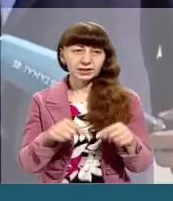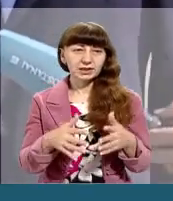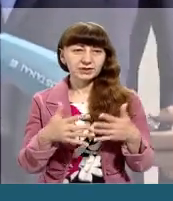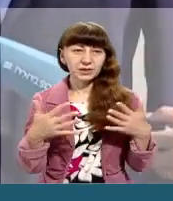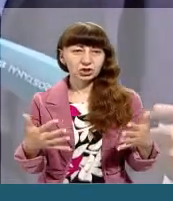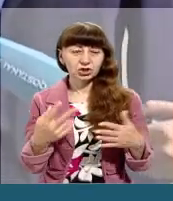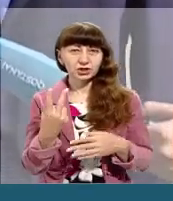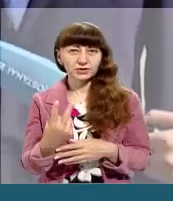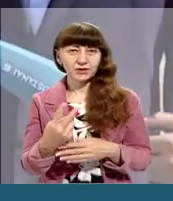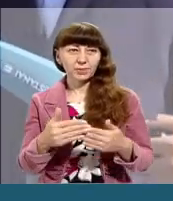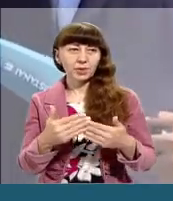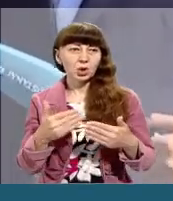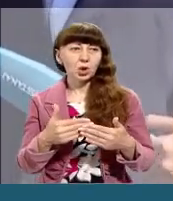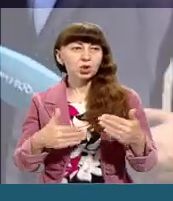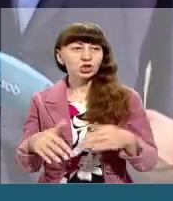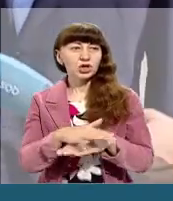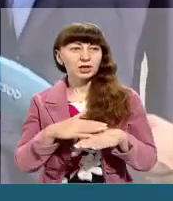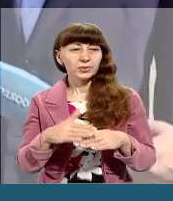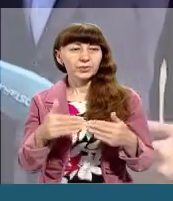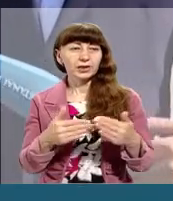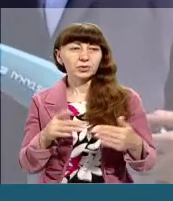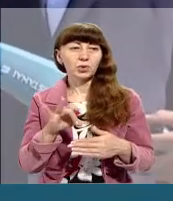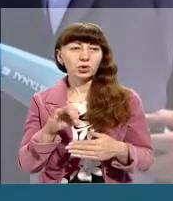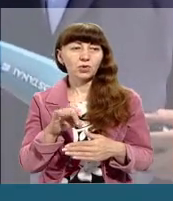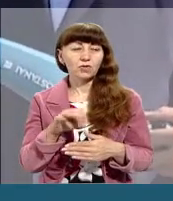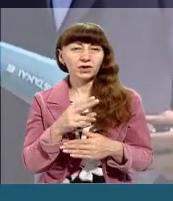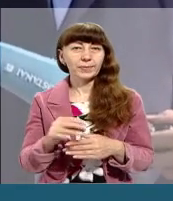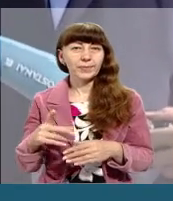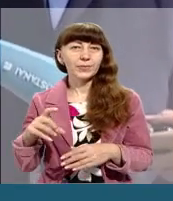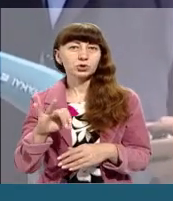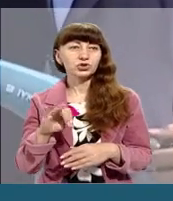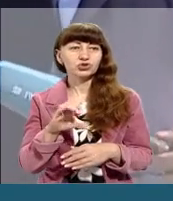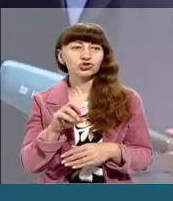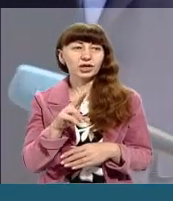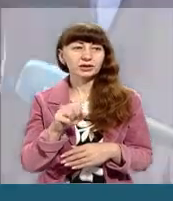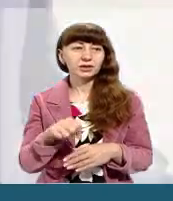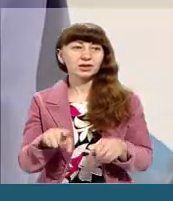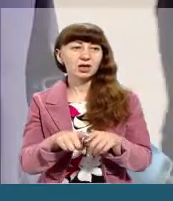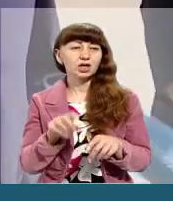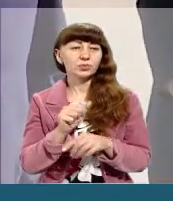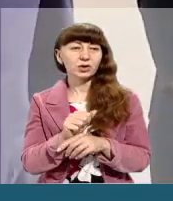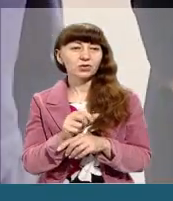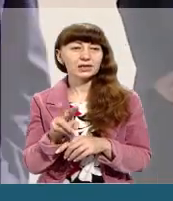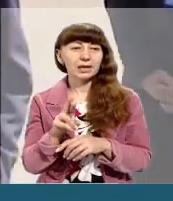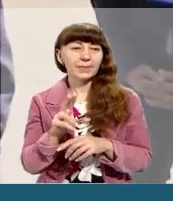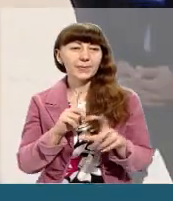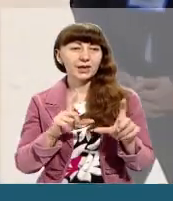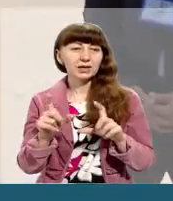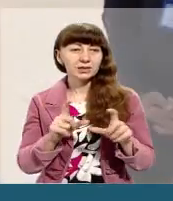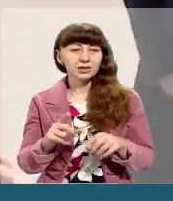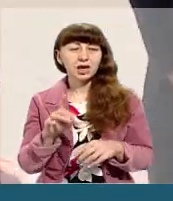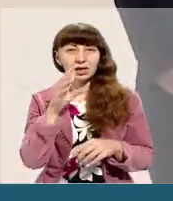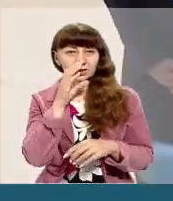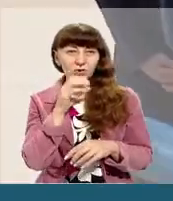большие площадки перед магазинами, парковочные, брусчатка. И вот такая парковка для магазина. Лисаковск, он сам по себе